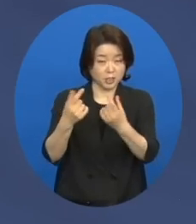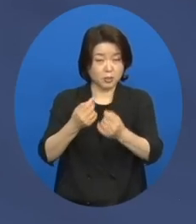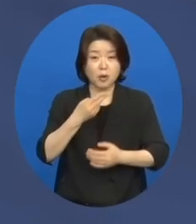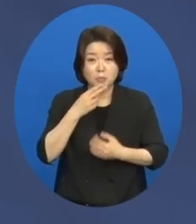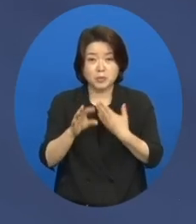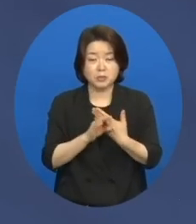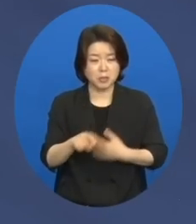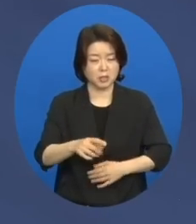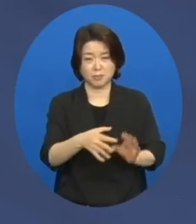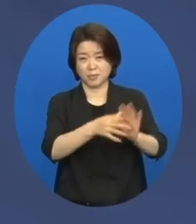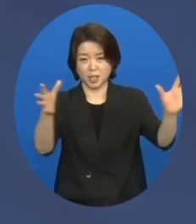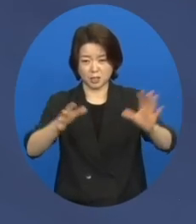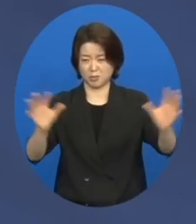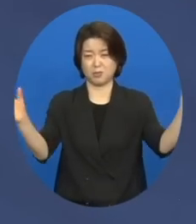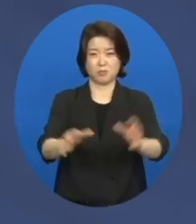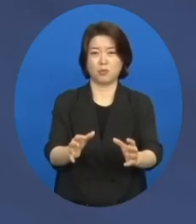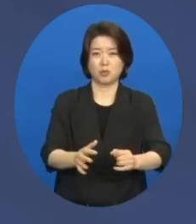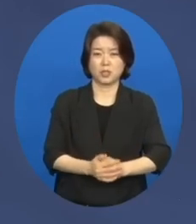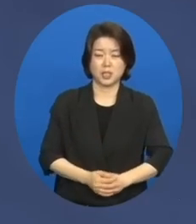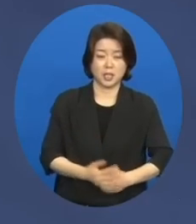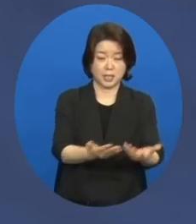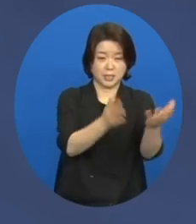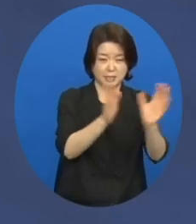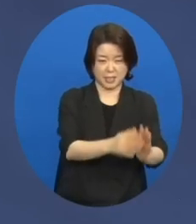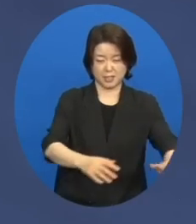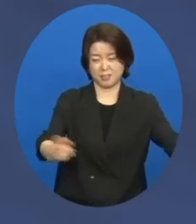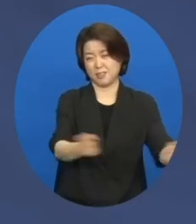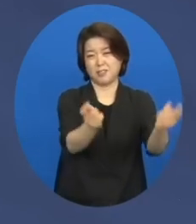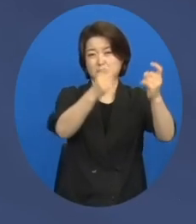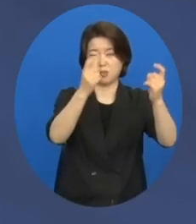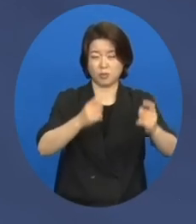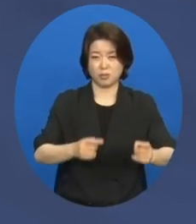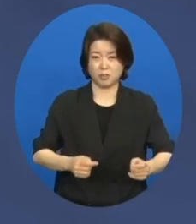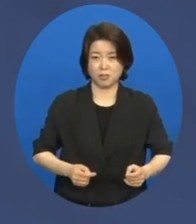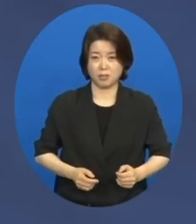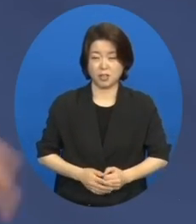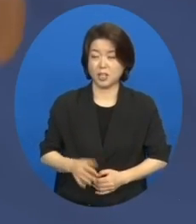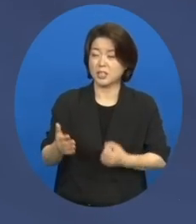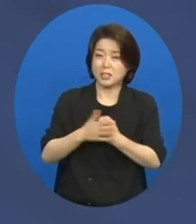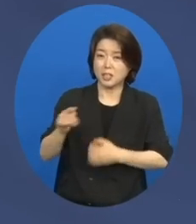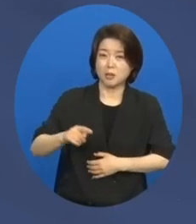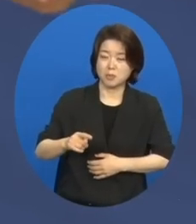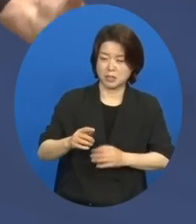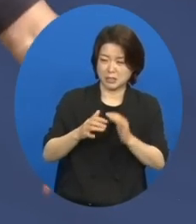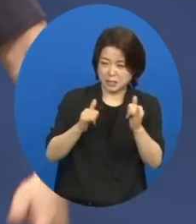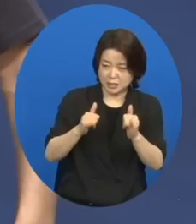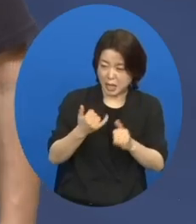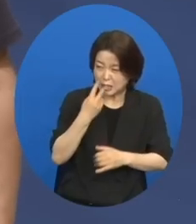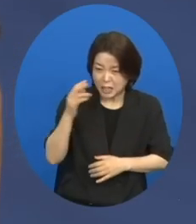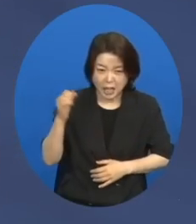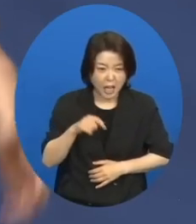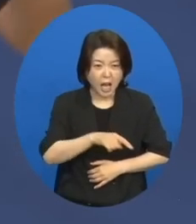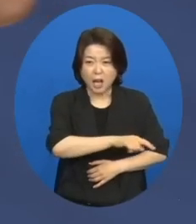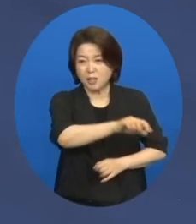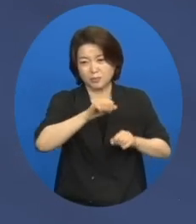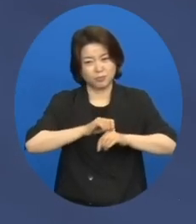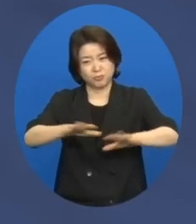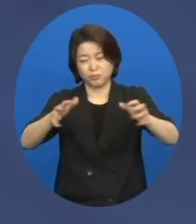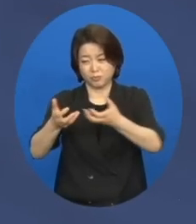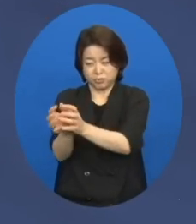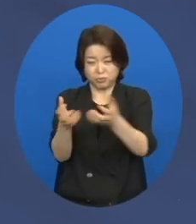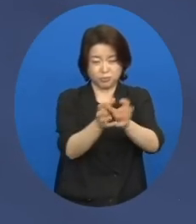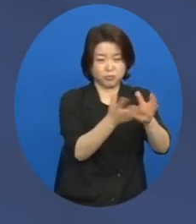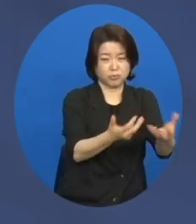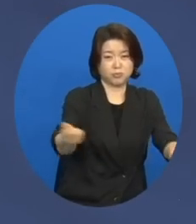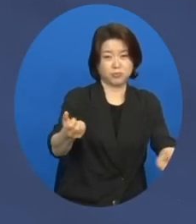이거 상관없이 모여서 당회에서 쌈질을 하고, 그러니까 인간 냄새 가지고 파당을 짓고, 그 부끄러운